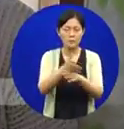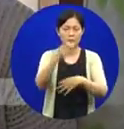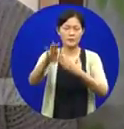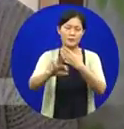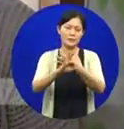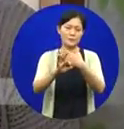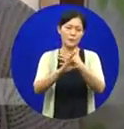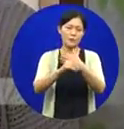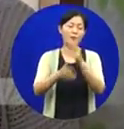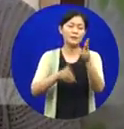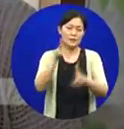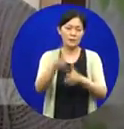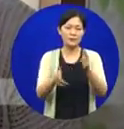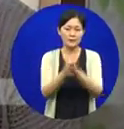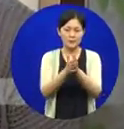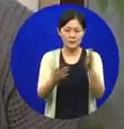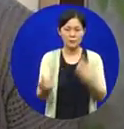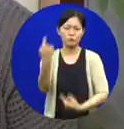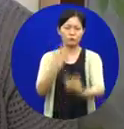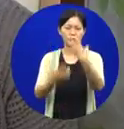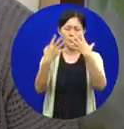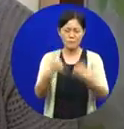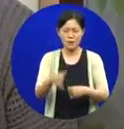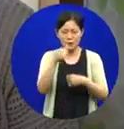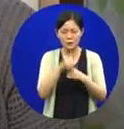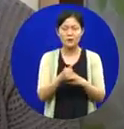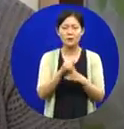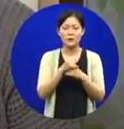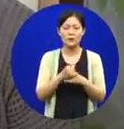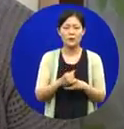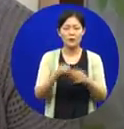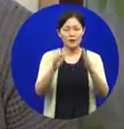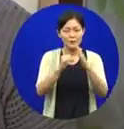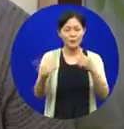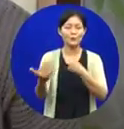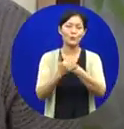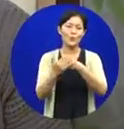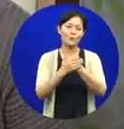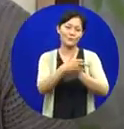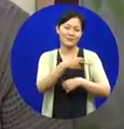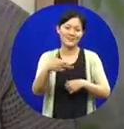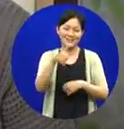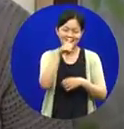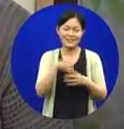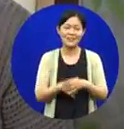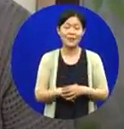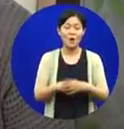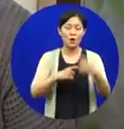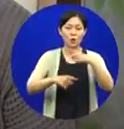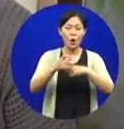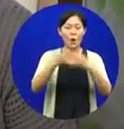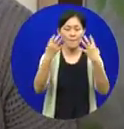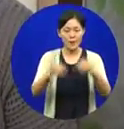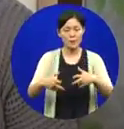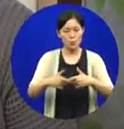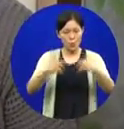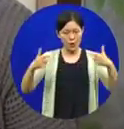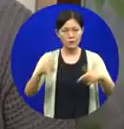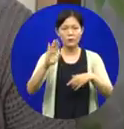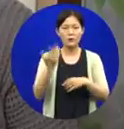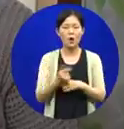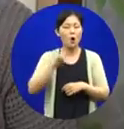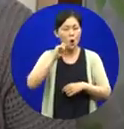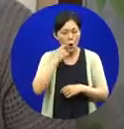시에서 시범 사업으로 시작이 돼서 지금 문의가 많이 오고 있고 실제로 많은 그 가족들이 도움을 받고 있어요. 이런 게 더 많이 확대가